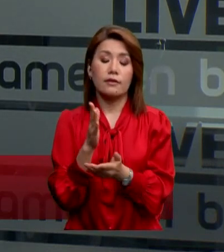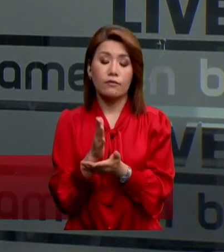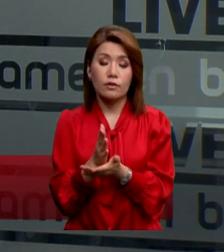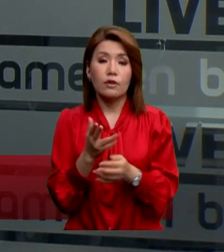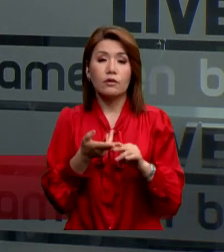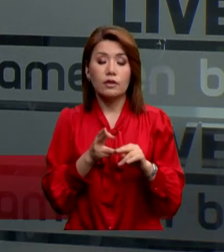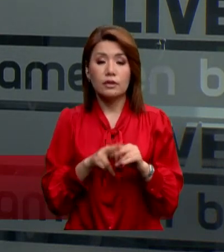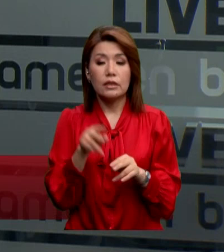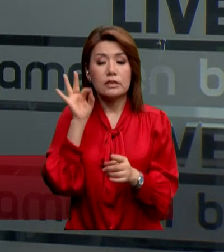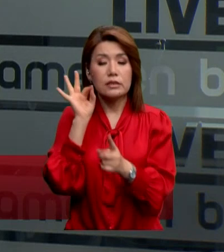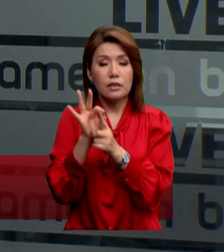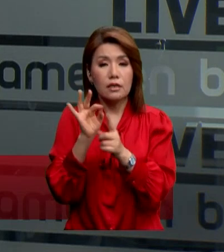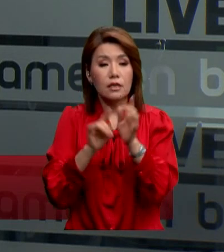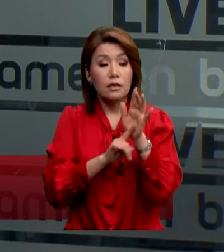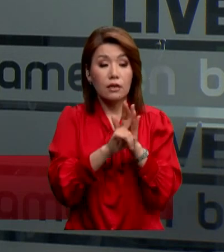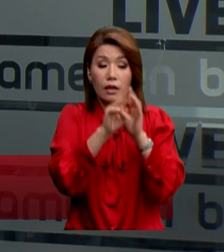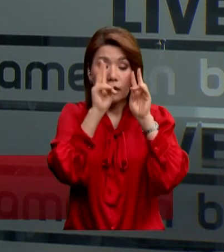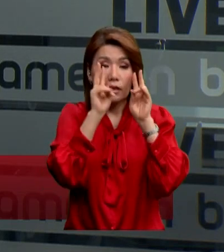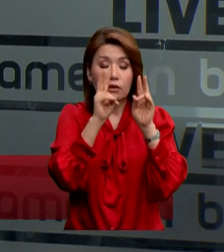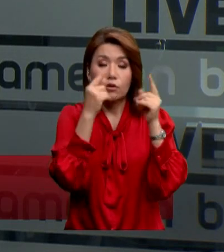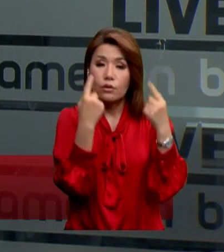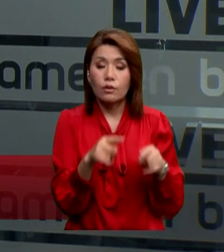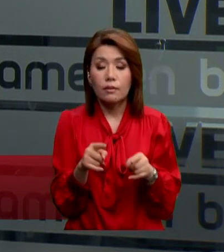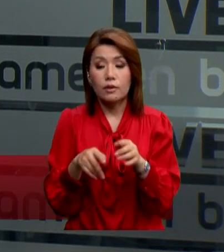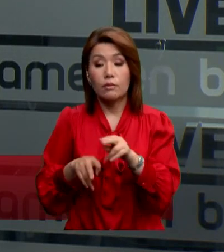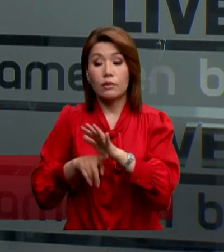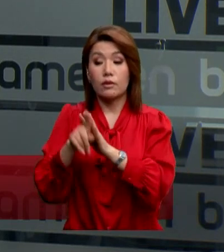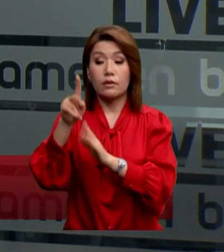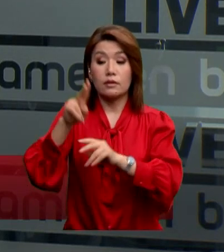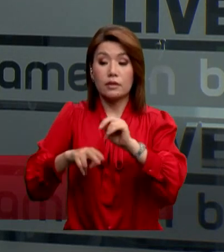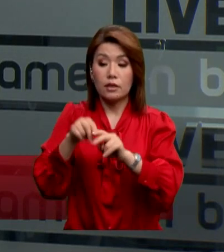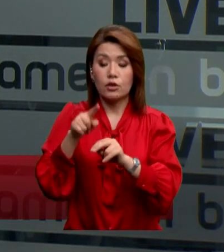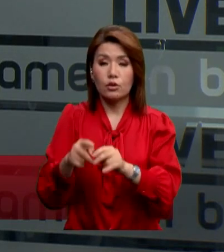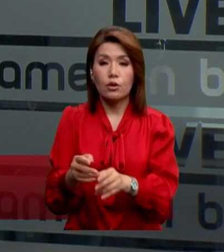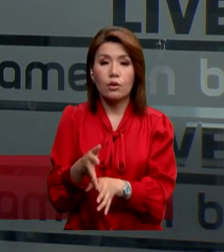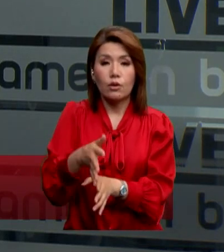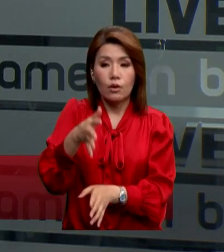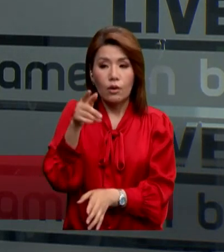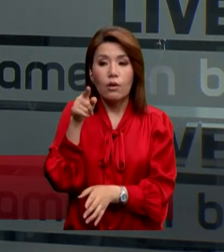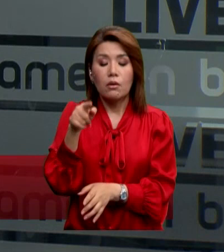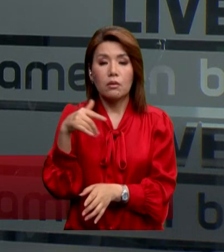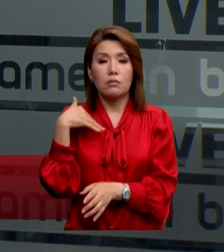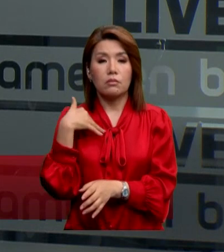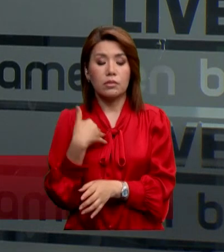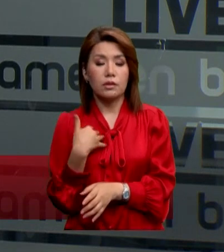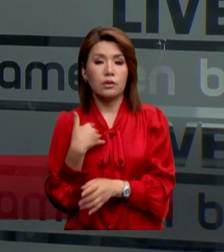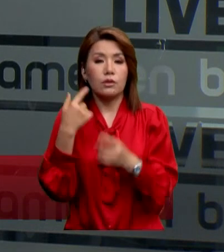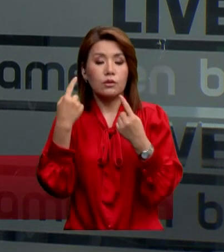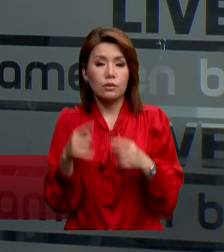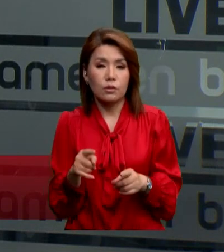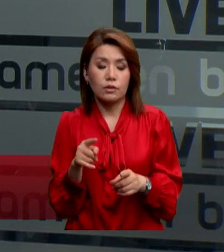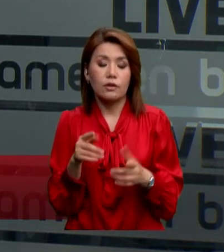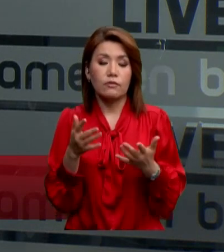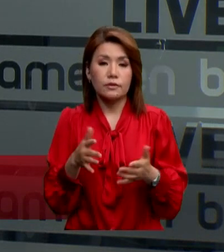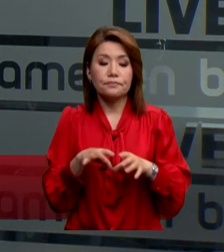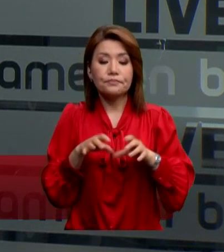нысанның мақсаты мүлде басқа болады. Кейін құрылыс жұмыстары басталған соң жұрт оның көп қабатты тұрғын үйге айналғанын көреді. Ал